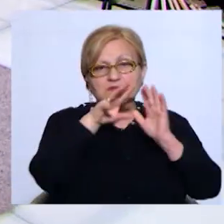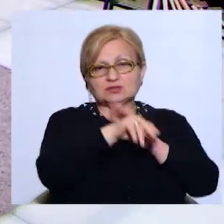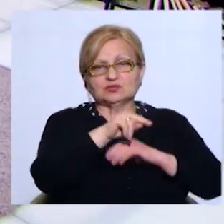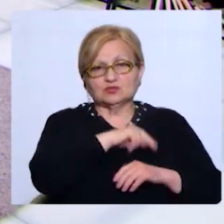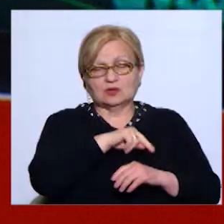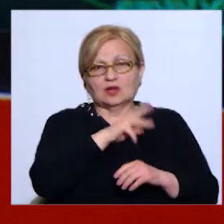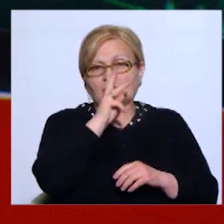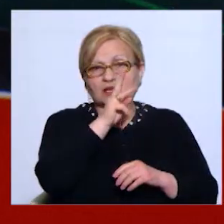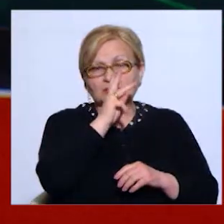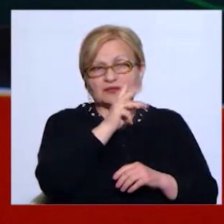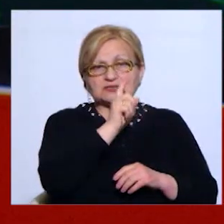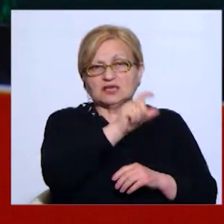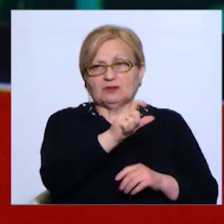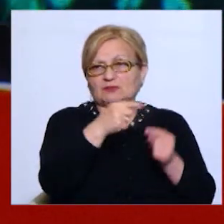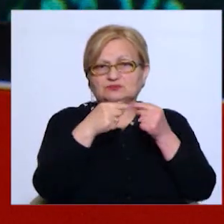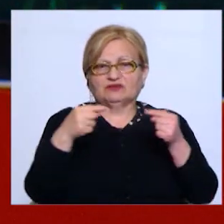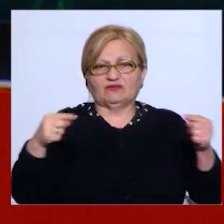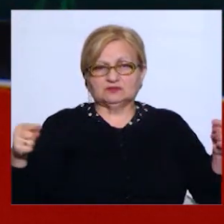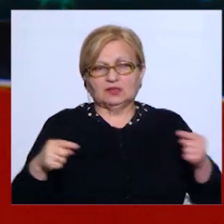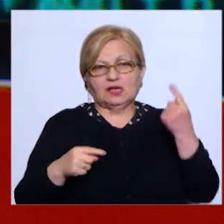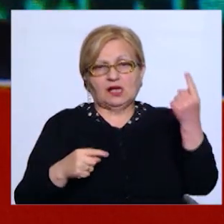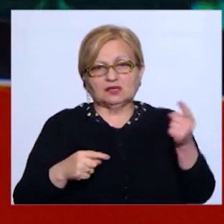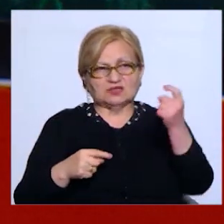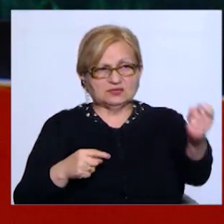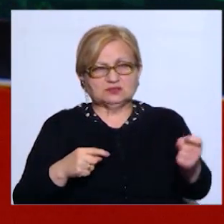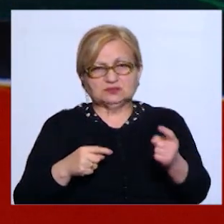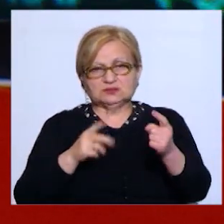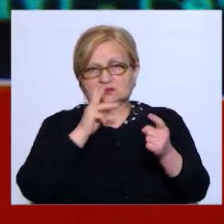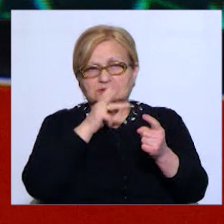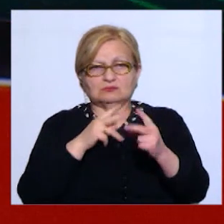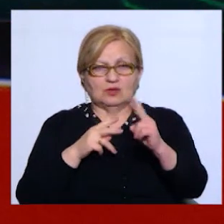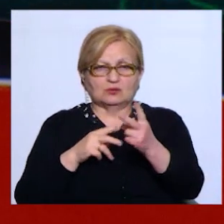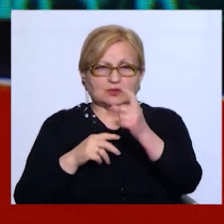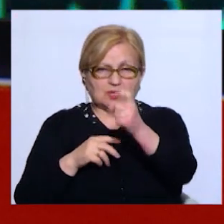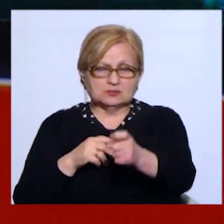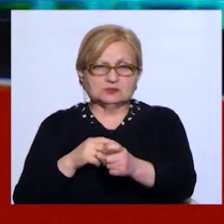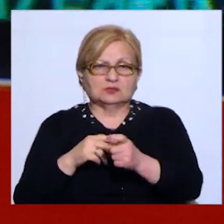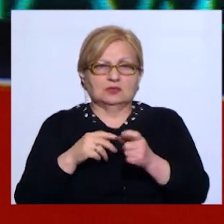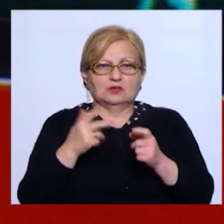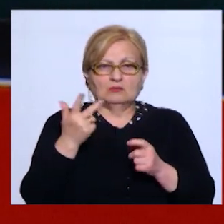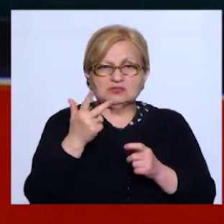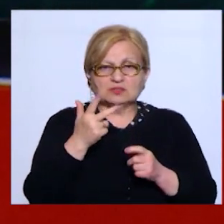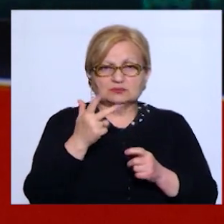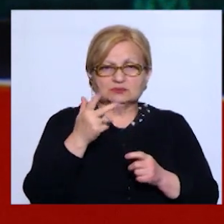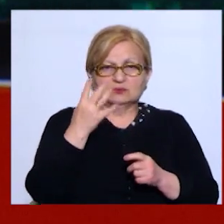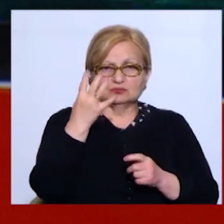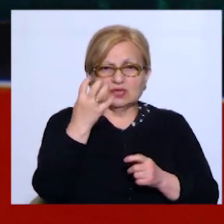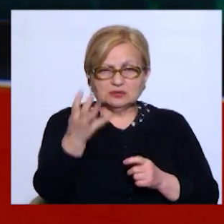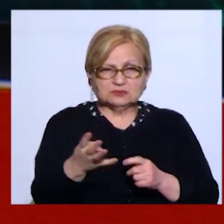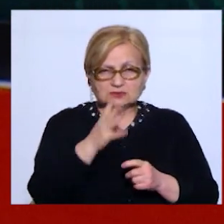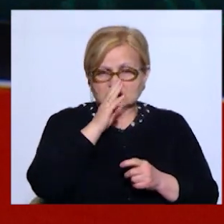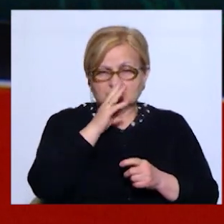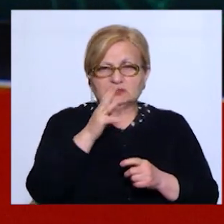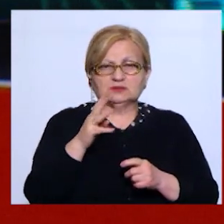და ხელფასები არის შემდეგნაირი. ერთ ადამიანს აქვს 100 ლარი, მეორეს 100 ლარი, მესამეს